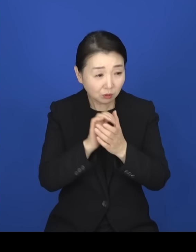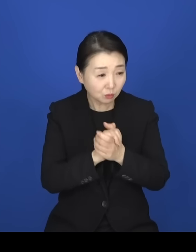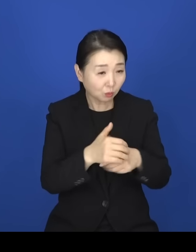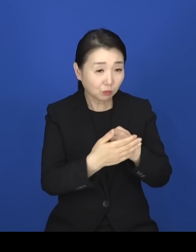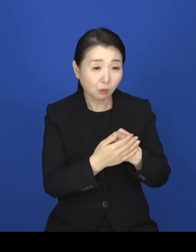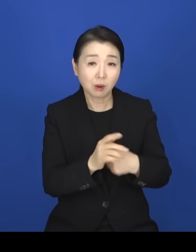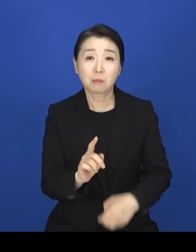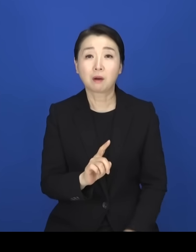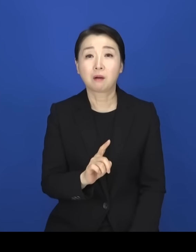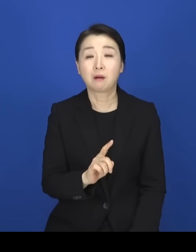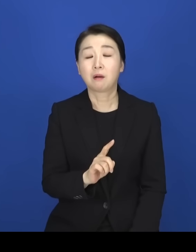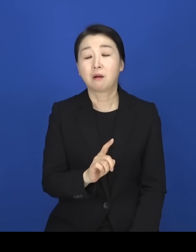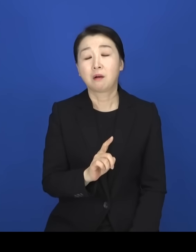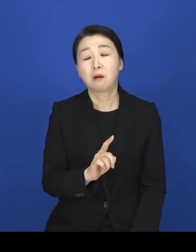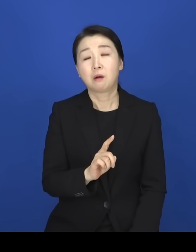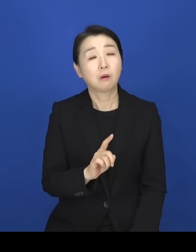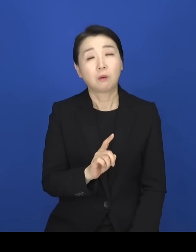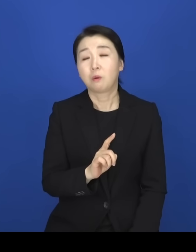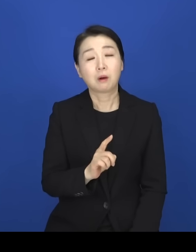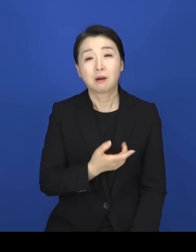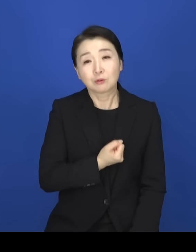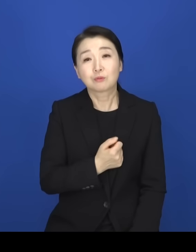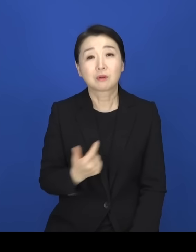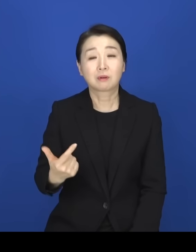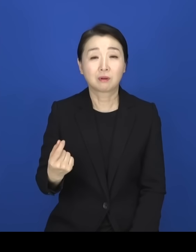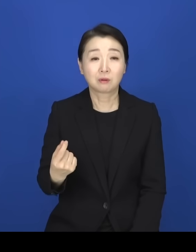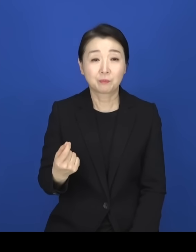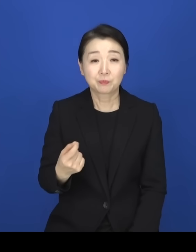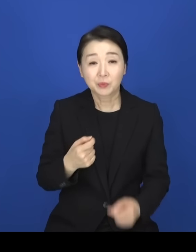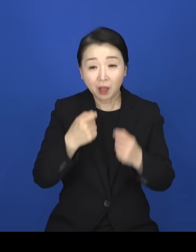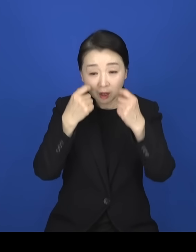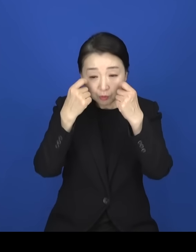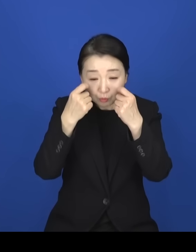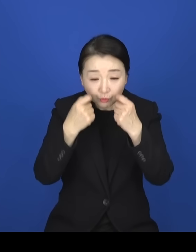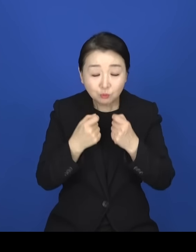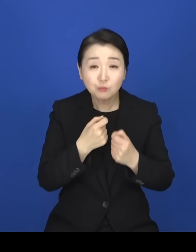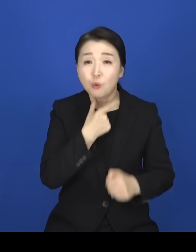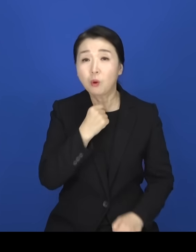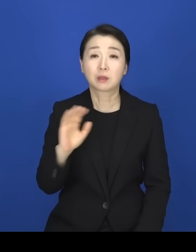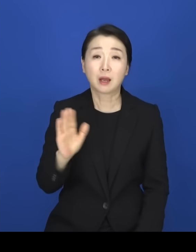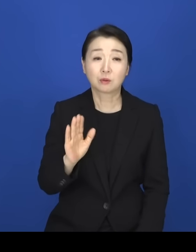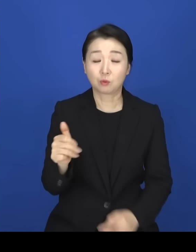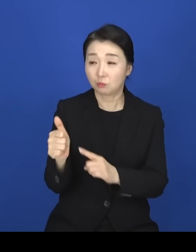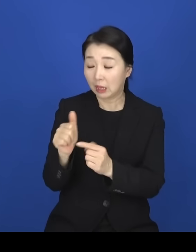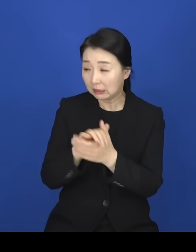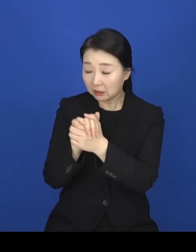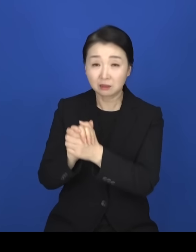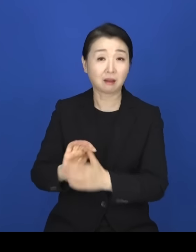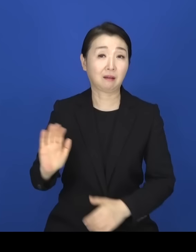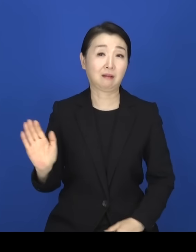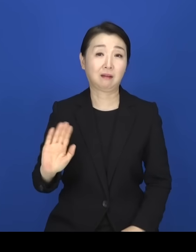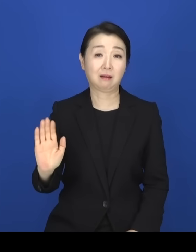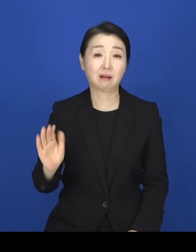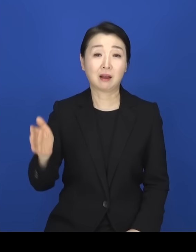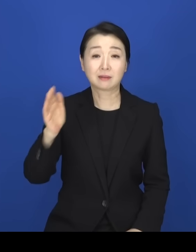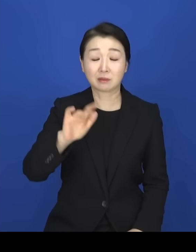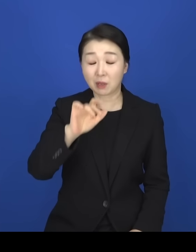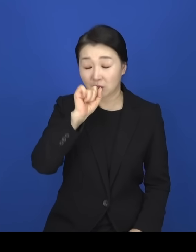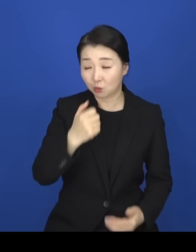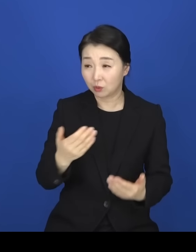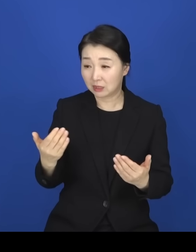해준다는 것에 너무 충격을 받았대요. 그거 제가 사실 눈물을 흘리려고 한 건 아니잖아요. 네네. 저는 딩동 형이랑 그렇게 친한 관계도 아니었고 네네. 다만 안 좋은